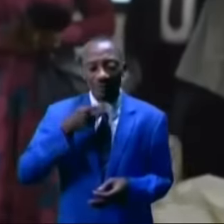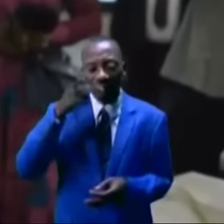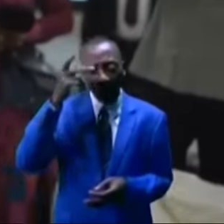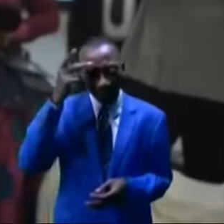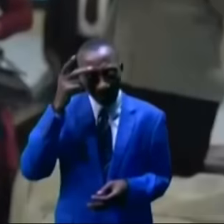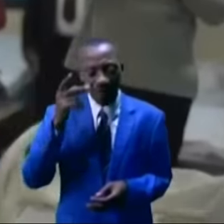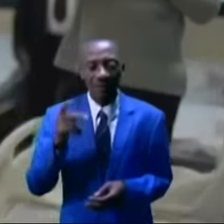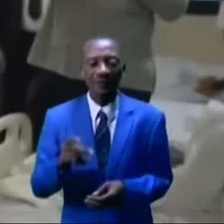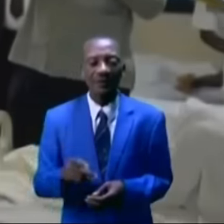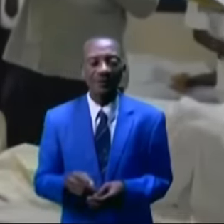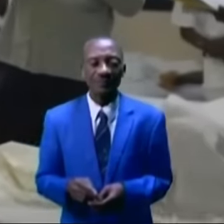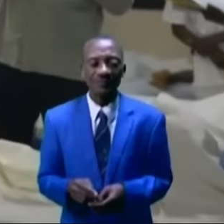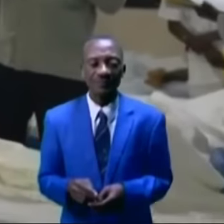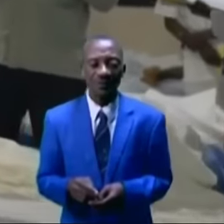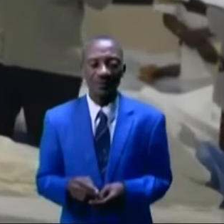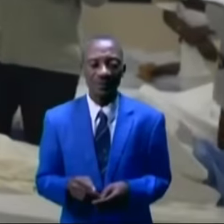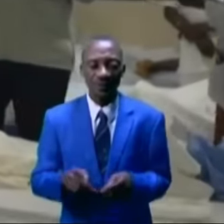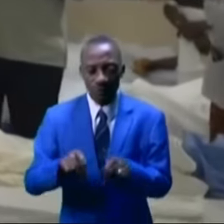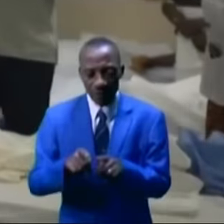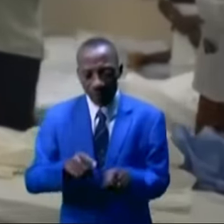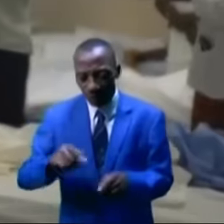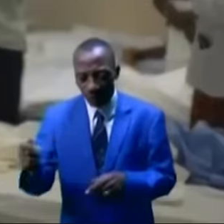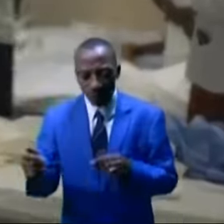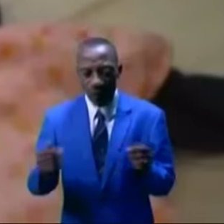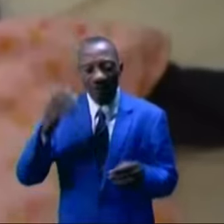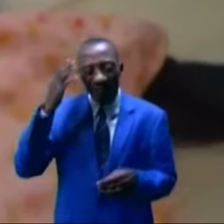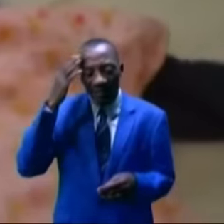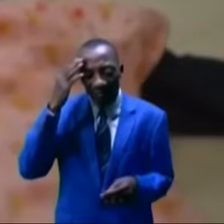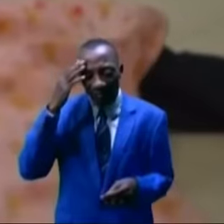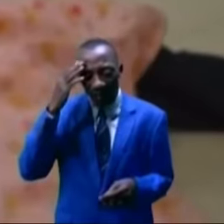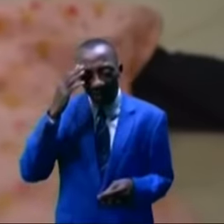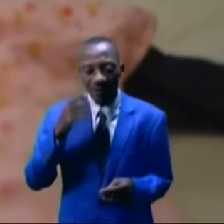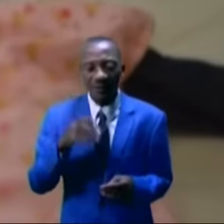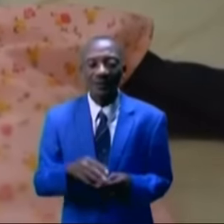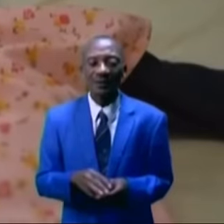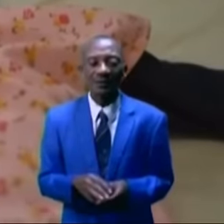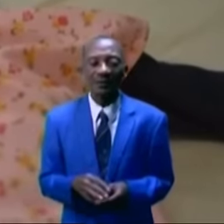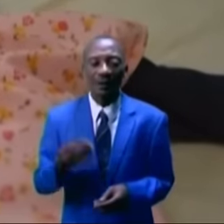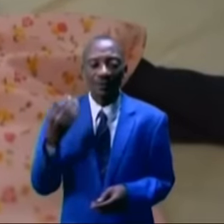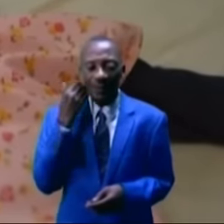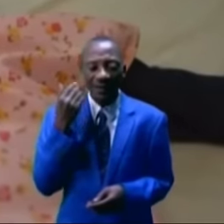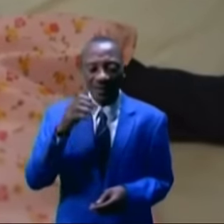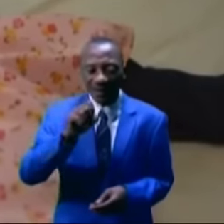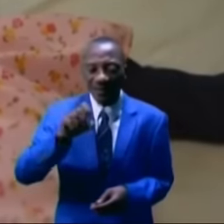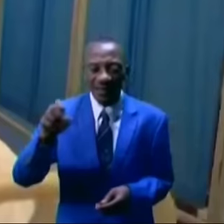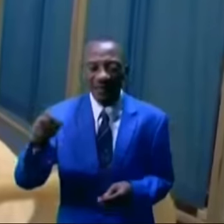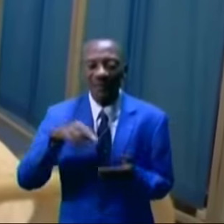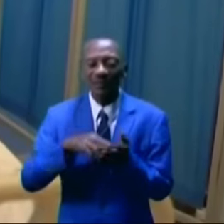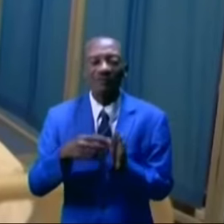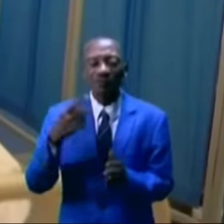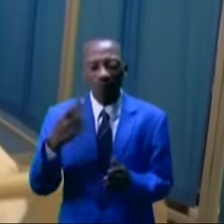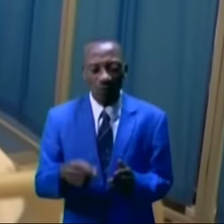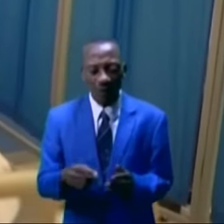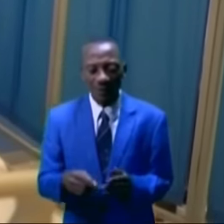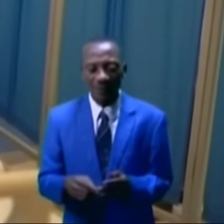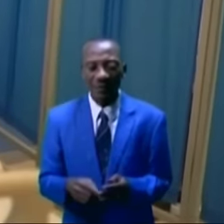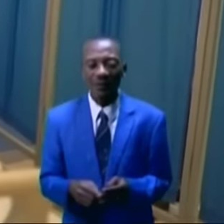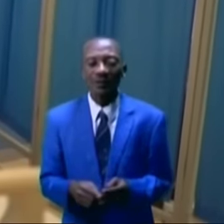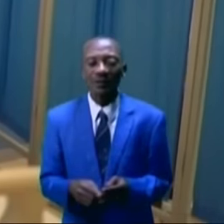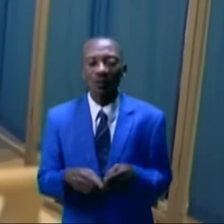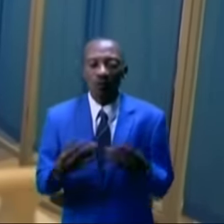drépanocytaires, a martelé Denise Nyakeru Tshisekedi. Totalement réhabilité, ces centres internent de nouveau les